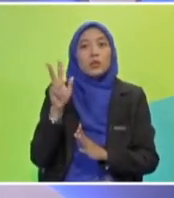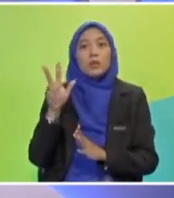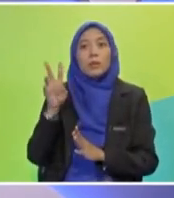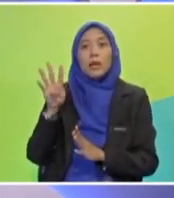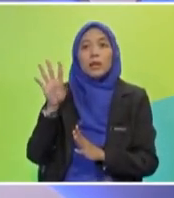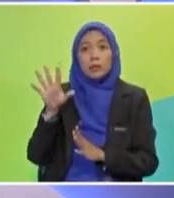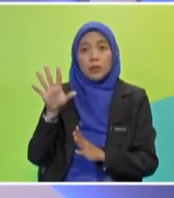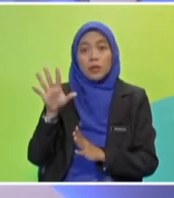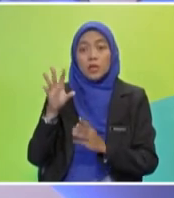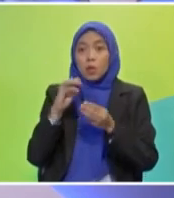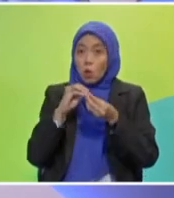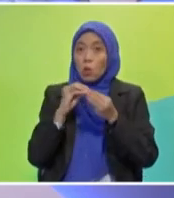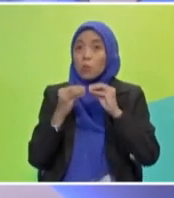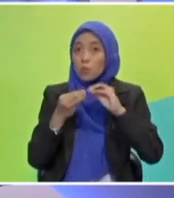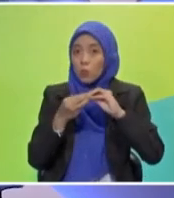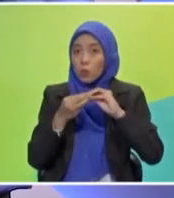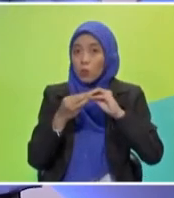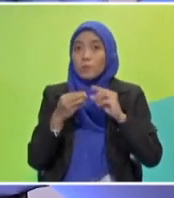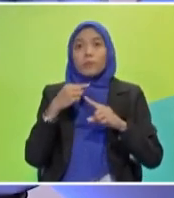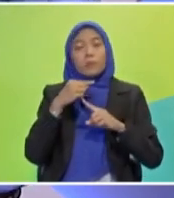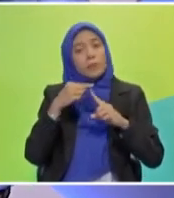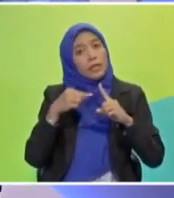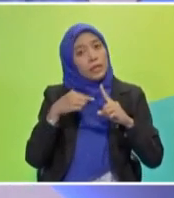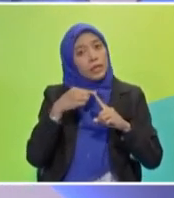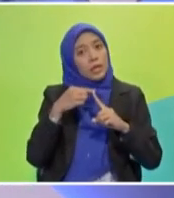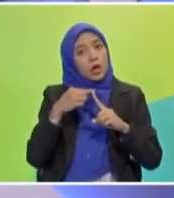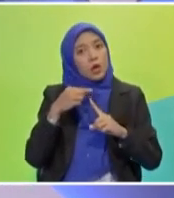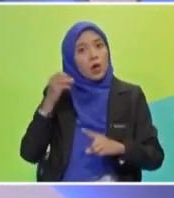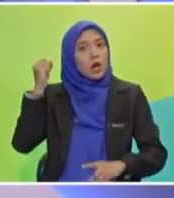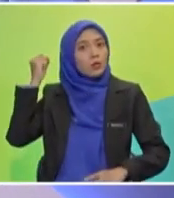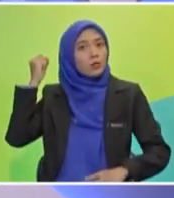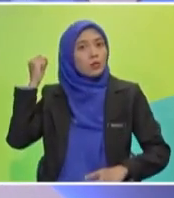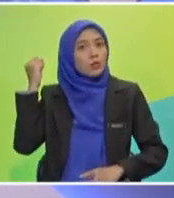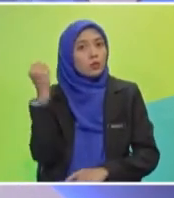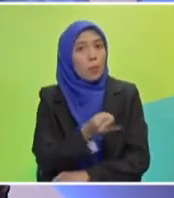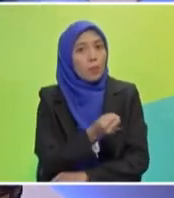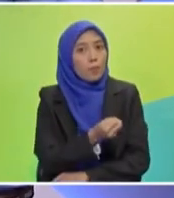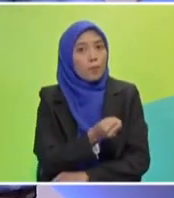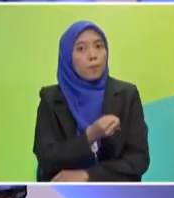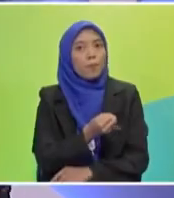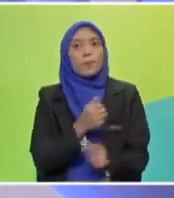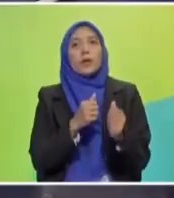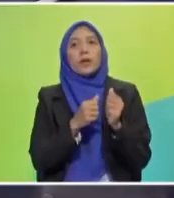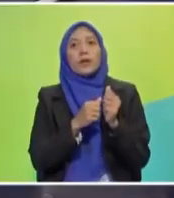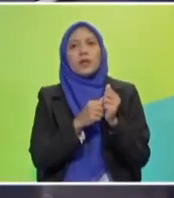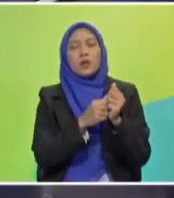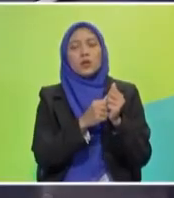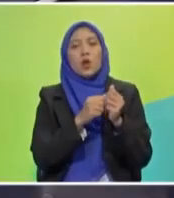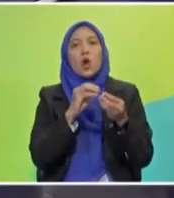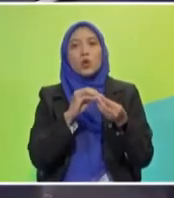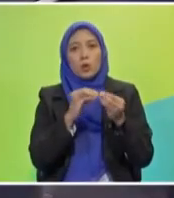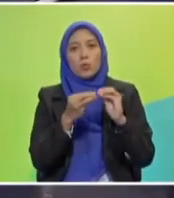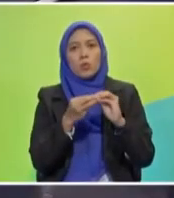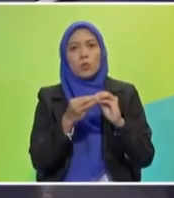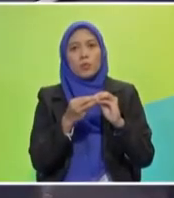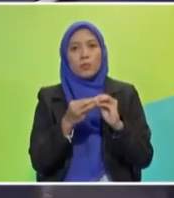ni mewakili nilai nombor. Jadi bila kita lakukan 1, 2, som nanti. Okey, contoh ya. Contoh 1, 2, som. Okey,